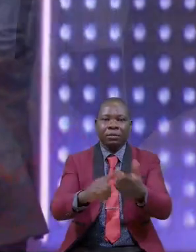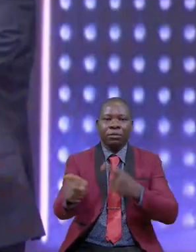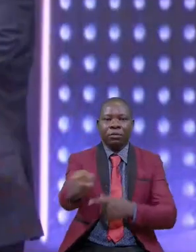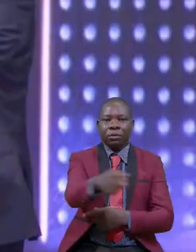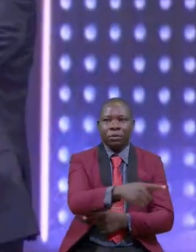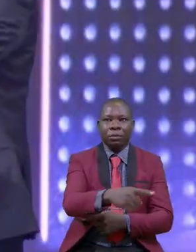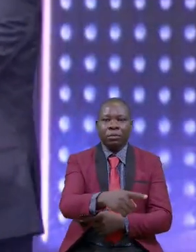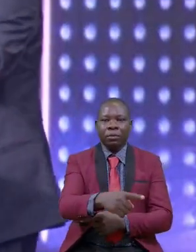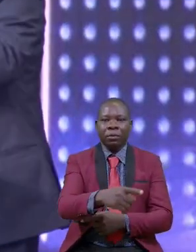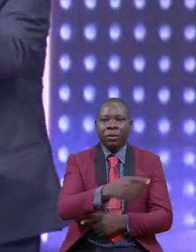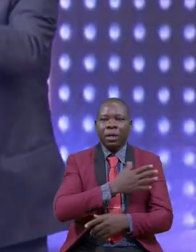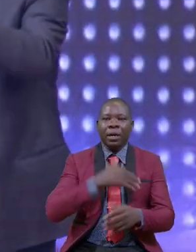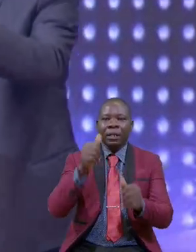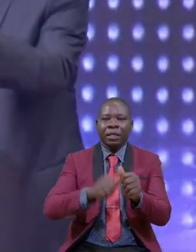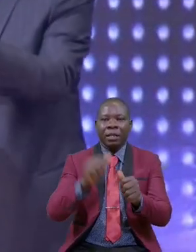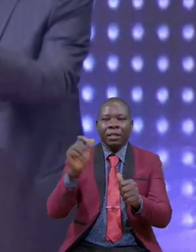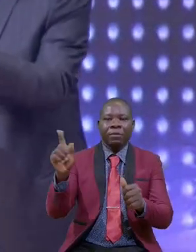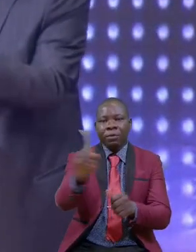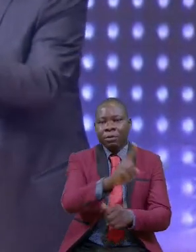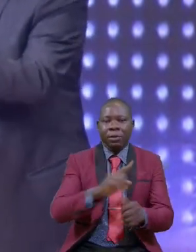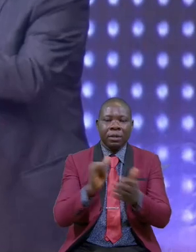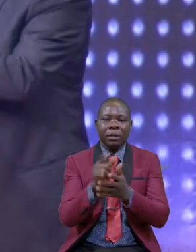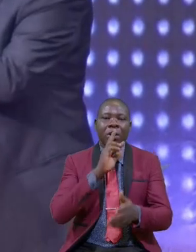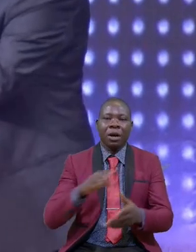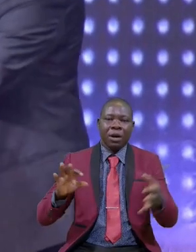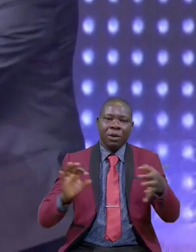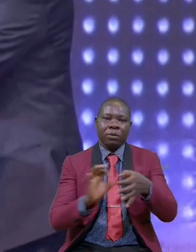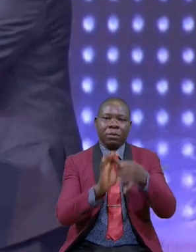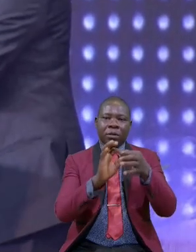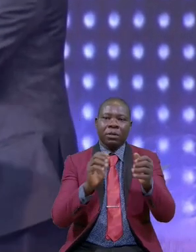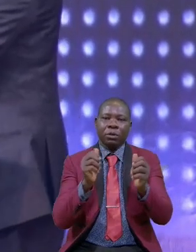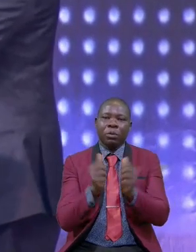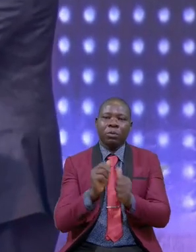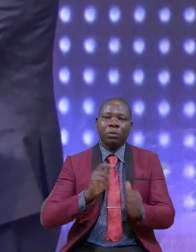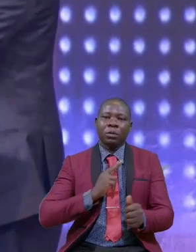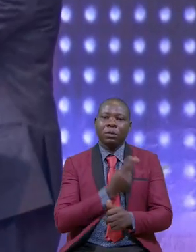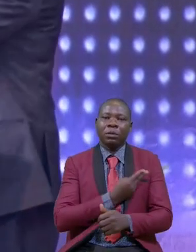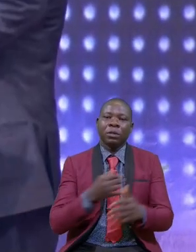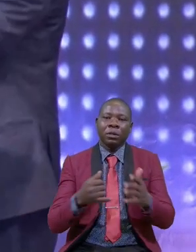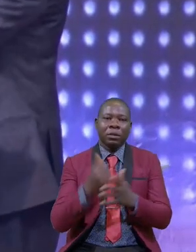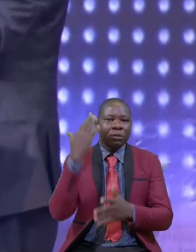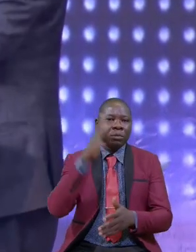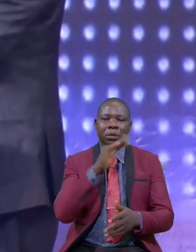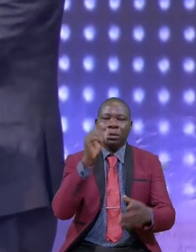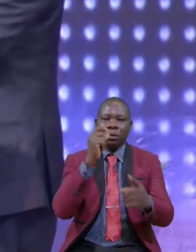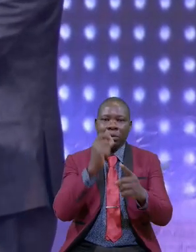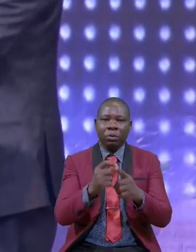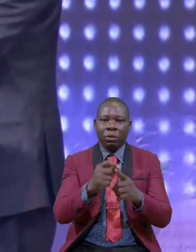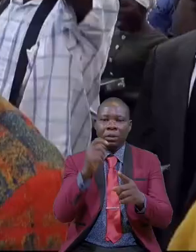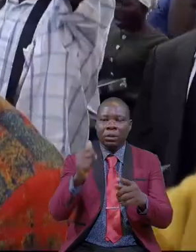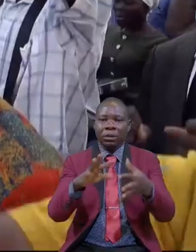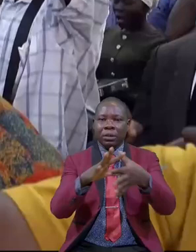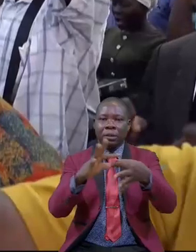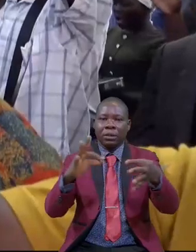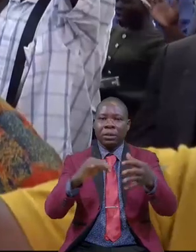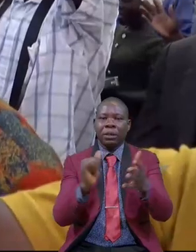Et partout où nous sommes connectés, même si c'est un verset, un mot, une phrase, ça va se transformer